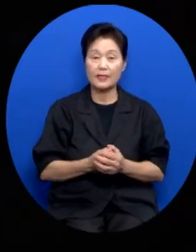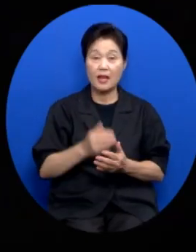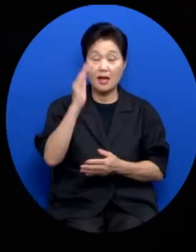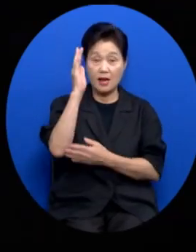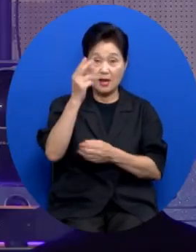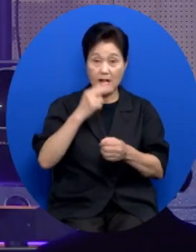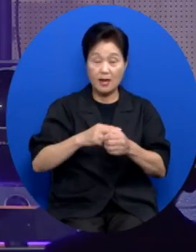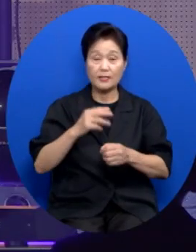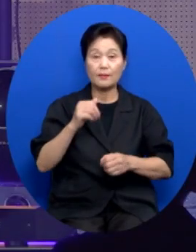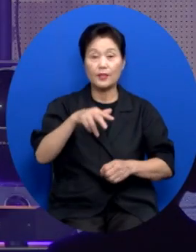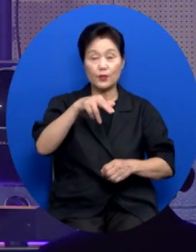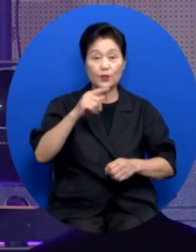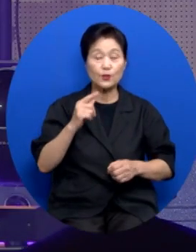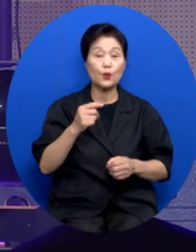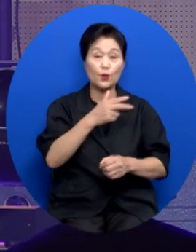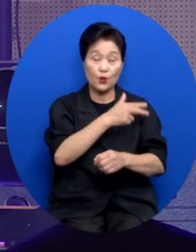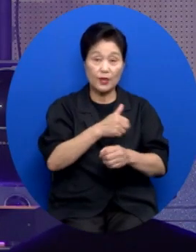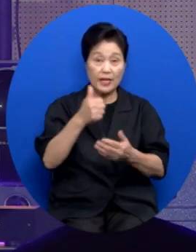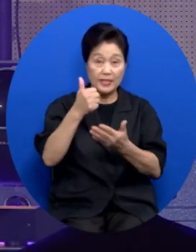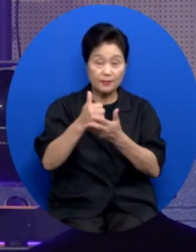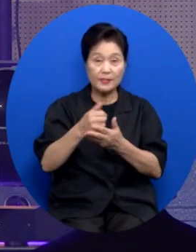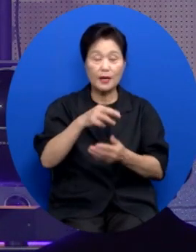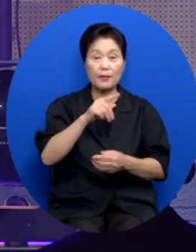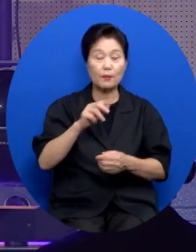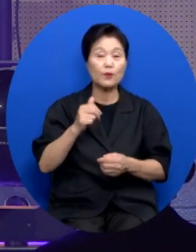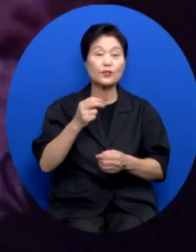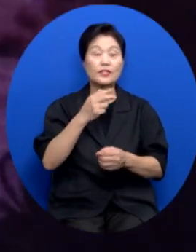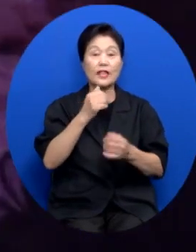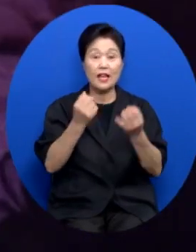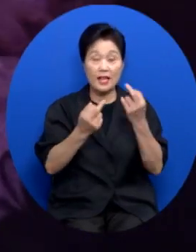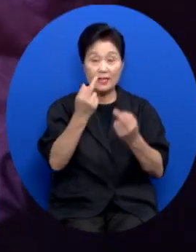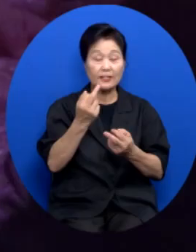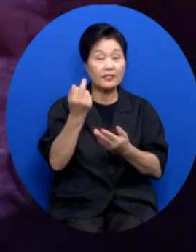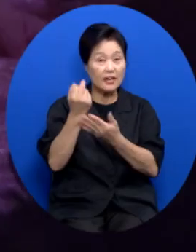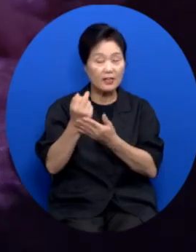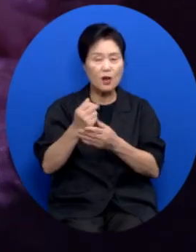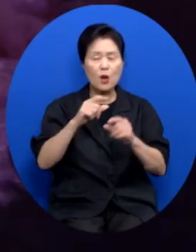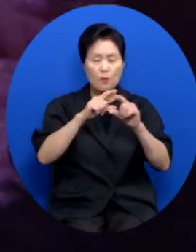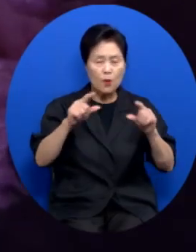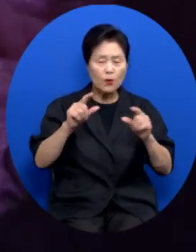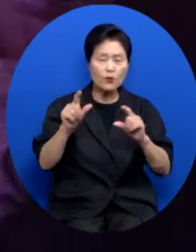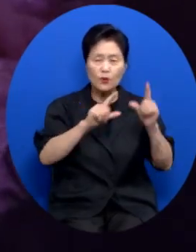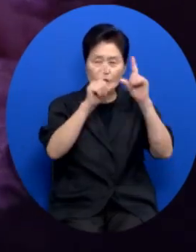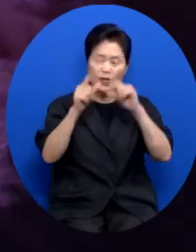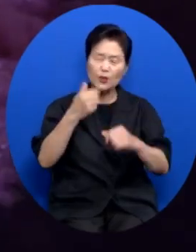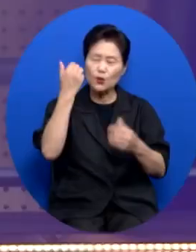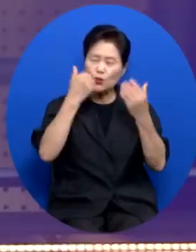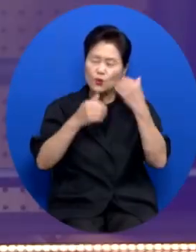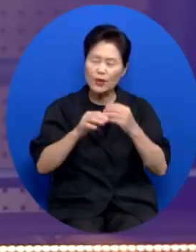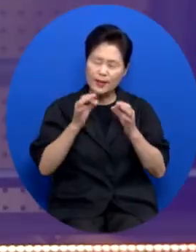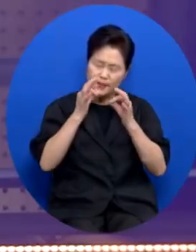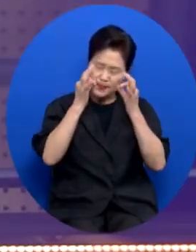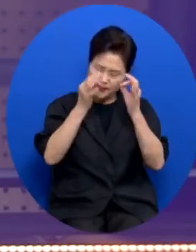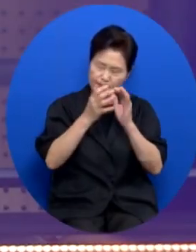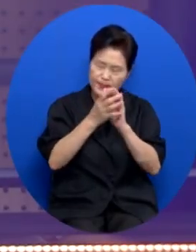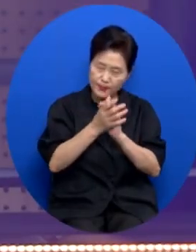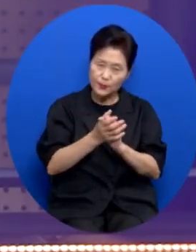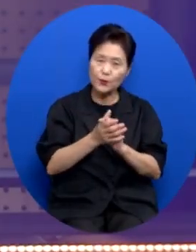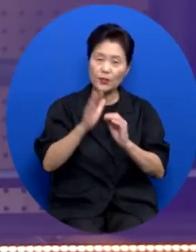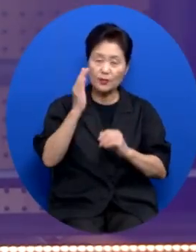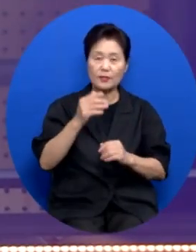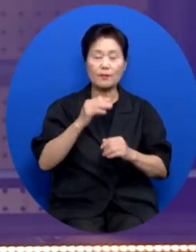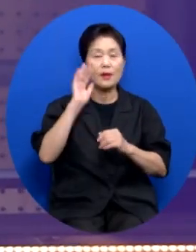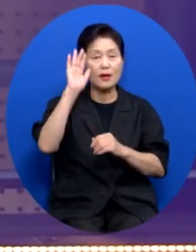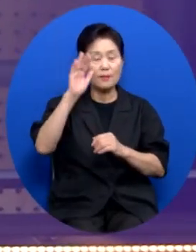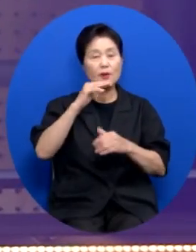강사로 나선 조영애 집사, 박모세 형제는 평범한 일상이 누군가에겐 간절한 기도라며 장차 하나님이